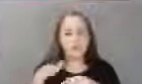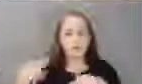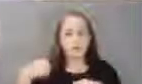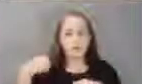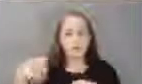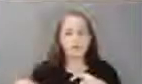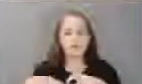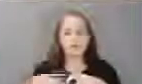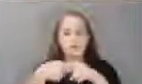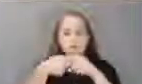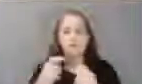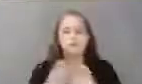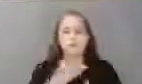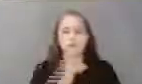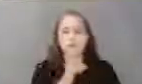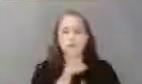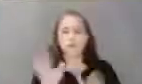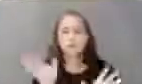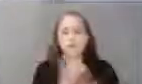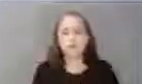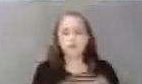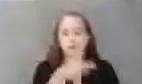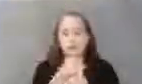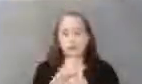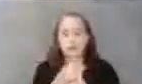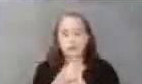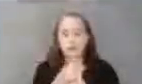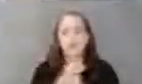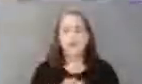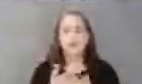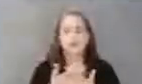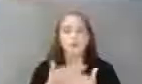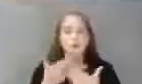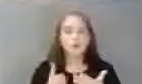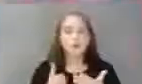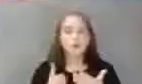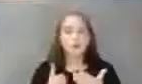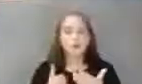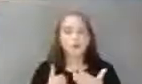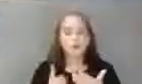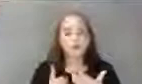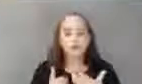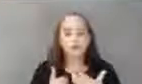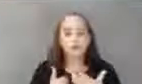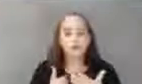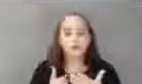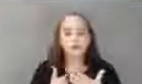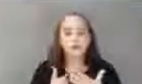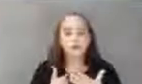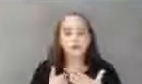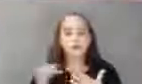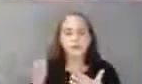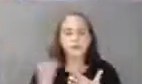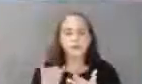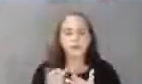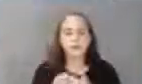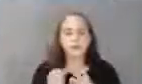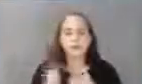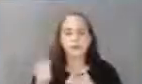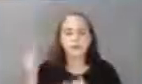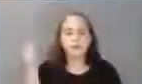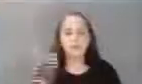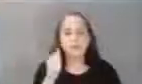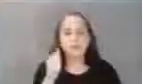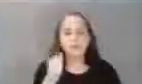mga nagpapadiretso ng mga bisikleta sa bike lane at para doon sa mga kumakanan ng Visayas Avenue